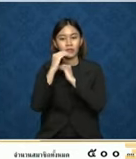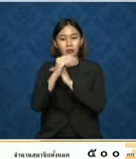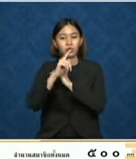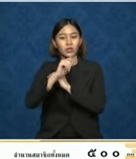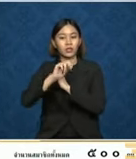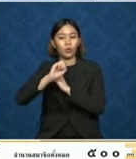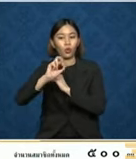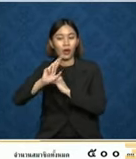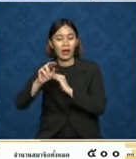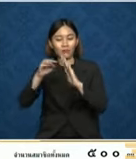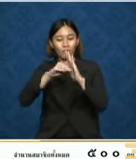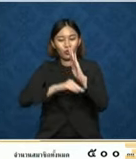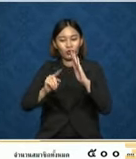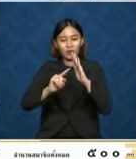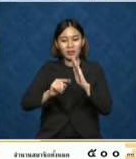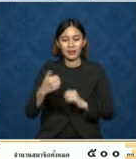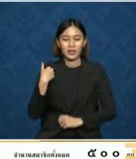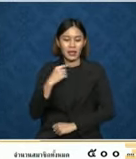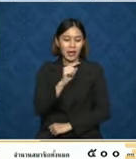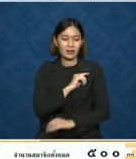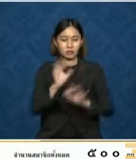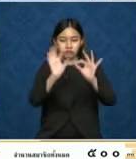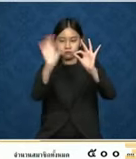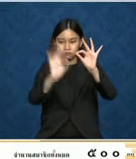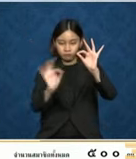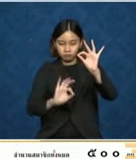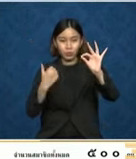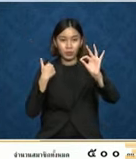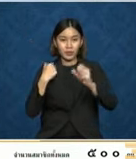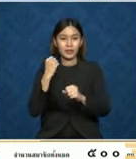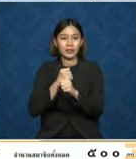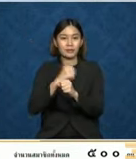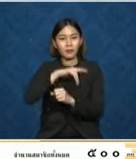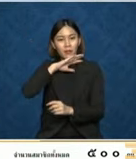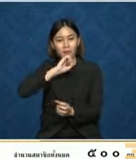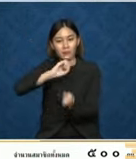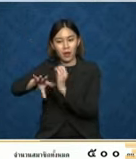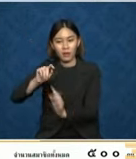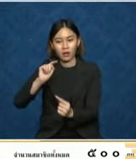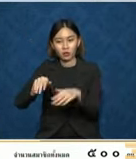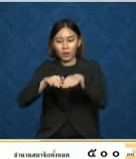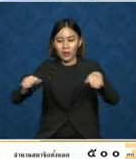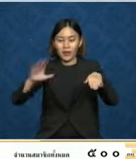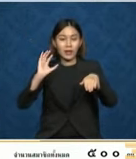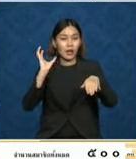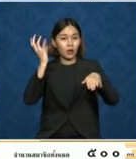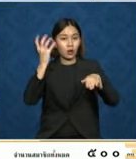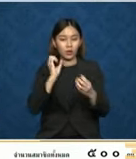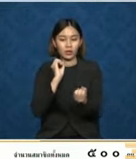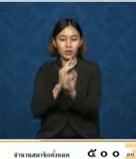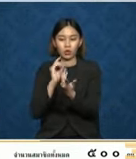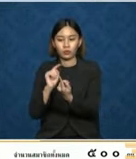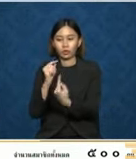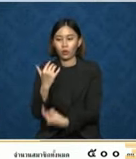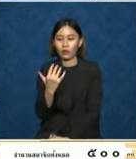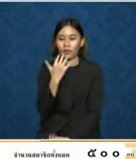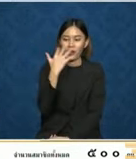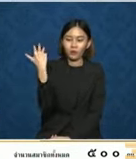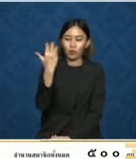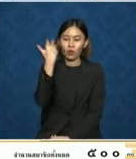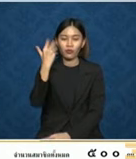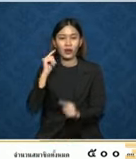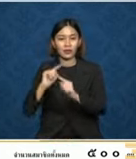เป็นอย่างไรมีหลายภารกิจที่ถูกระบุไว้ครับว่าการทำโรงขนถ่ายให้อยู่ในมาตรฐานสากลที่ไม่ก่อให้เกิดมลภาวะสิ่งแวดล้อม